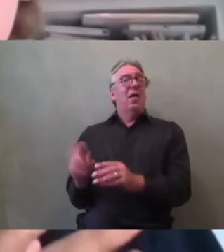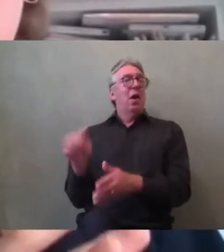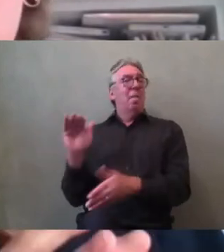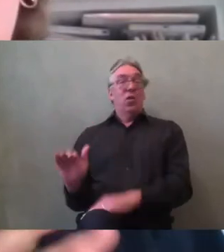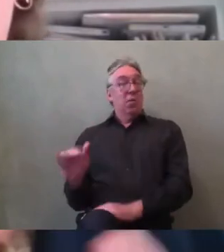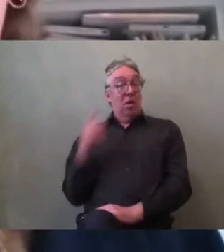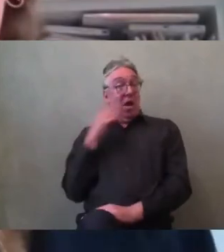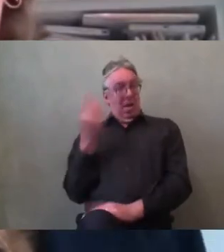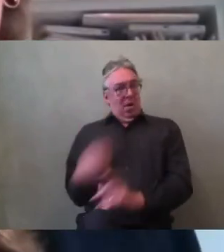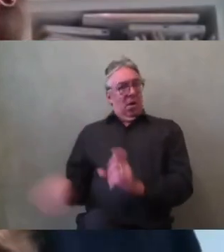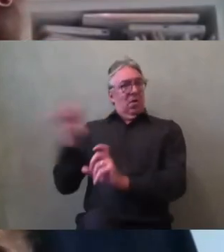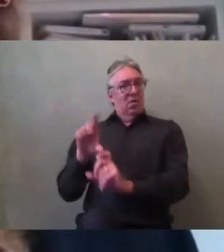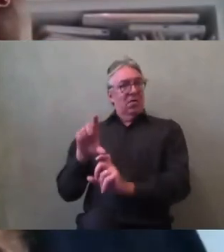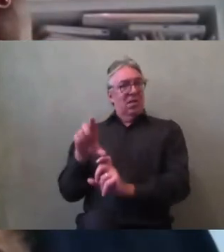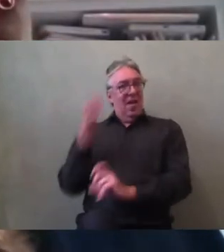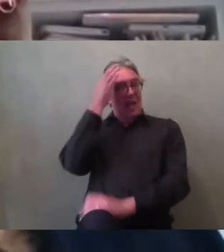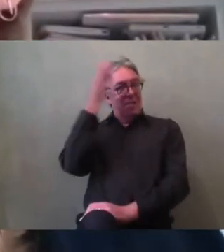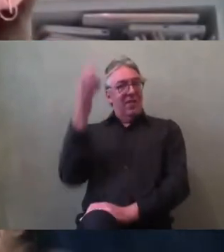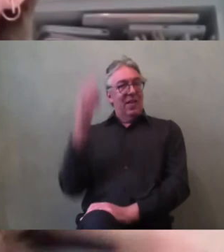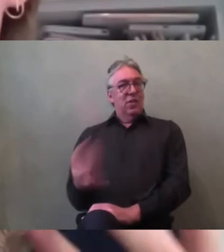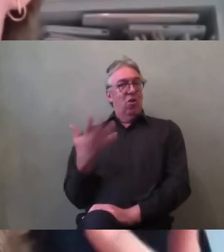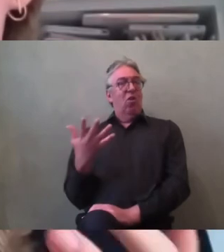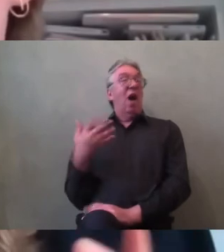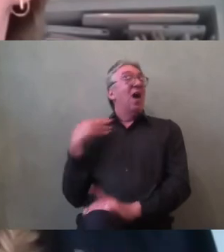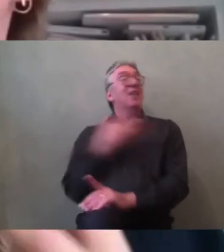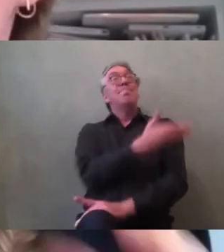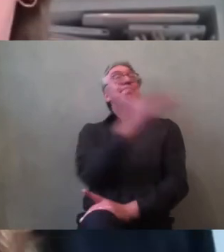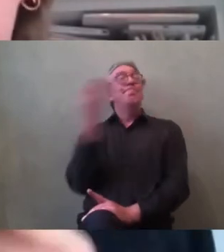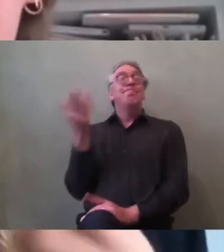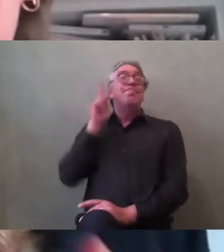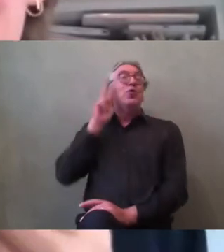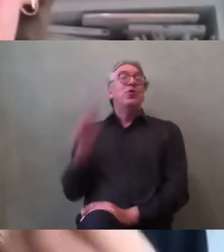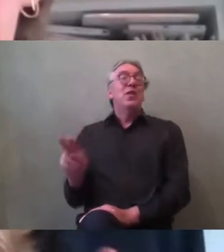expertise is, die vaak over het hoofd wordt gezien. Dus zet de mensen